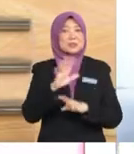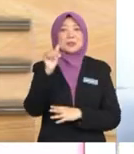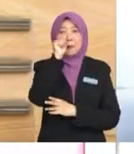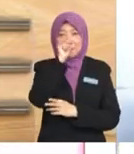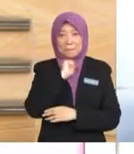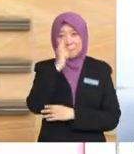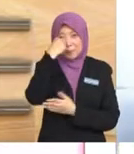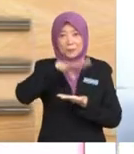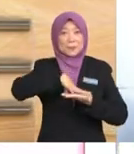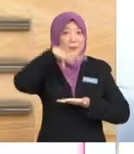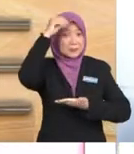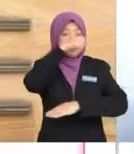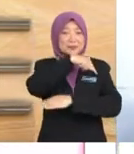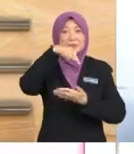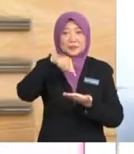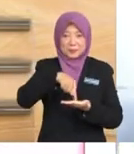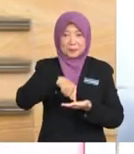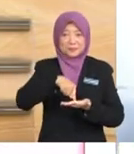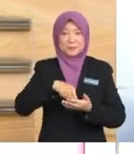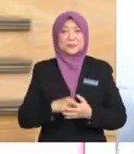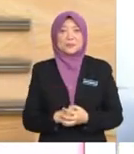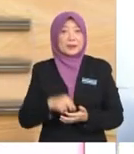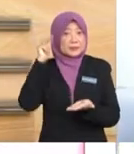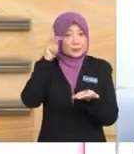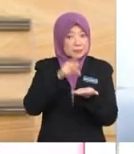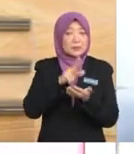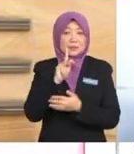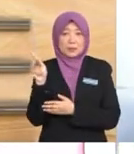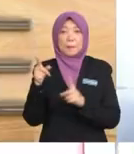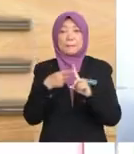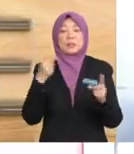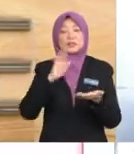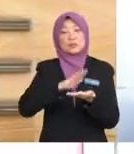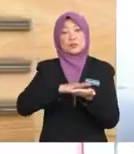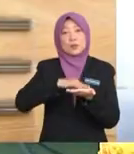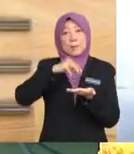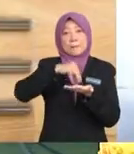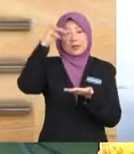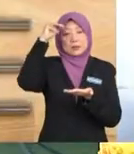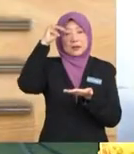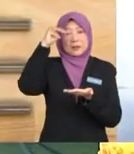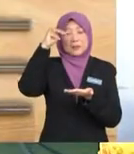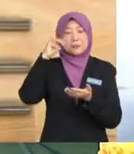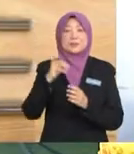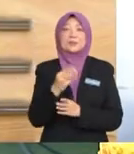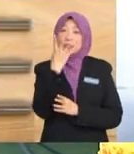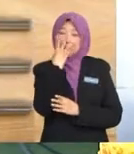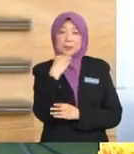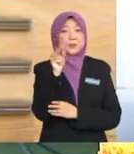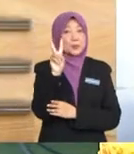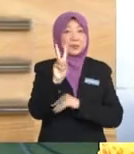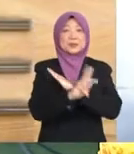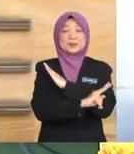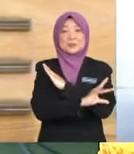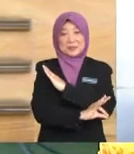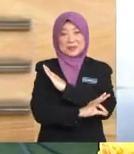nak belajar untuk hari ini. Jadi kita nak perkenalkan adik-adik juga dari Sekolah Menengah Kebangsaan Seremban 2, Seremban Negeri 9. Ini